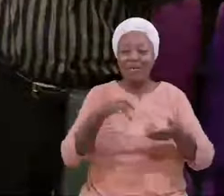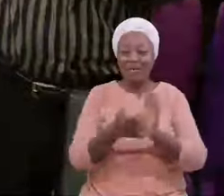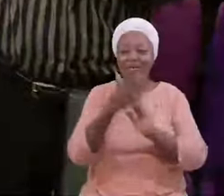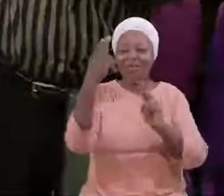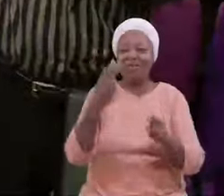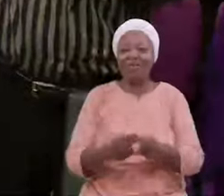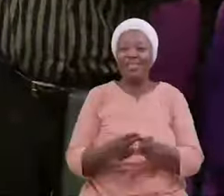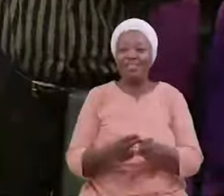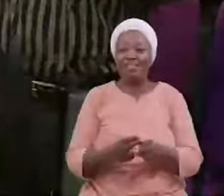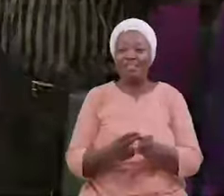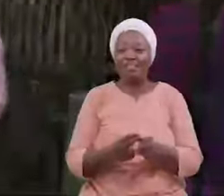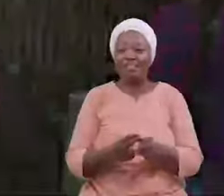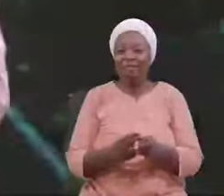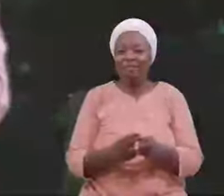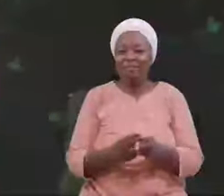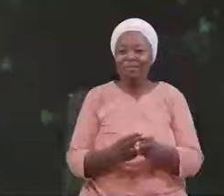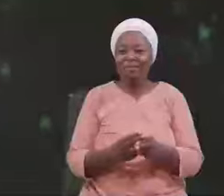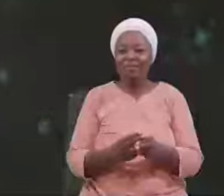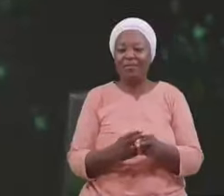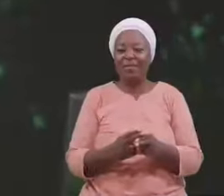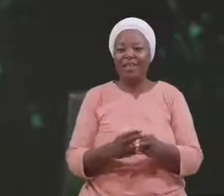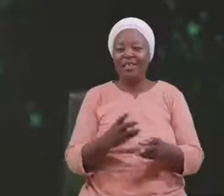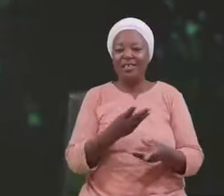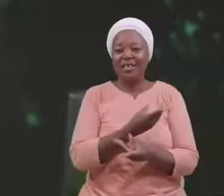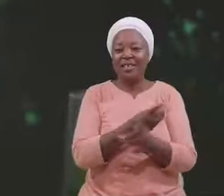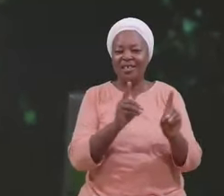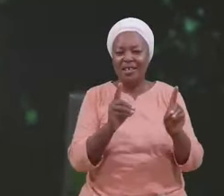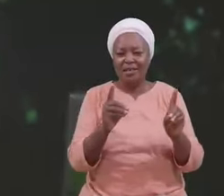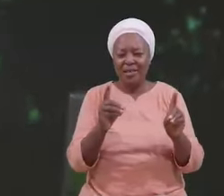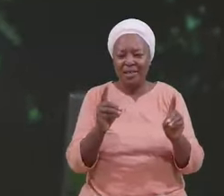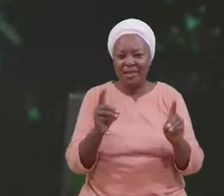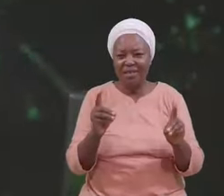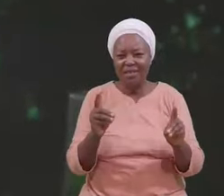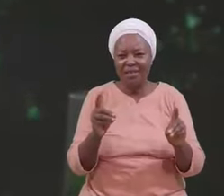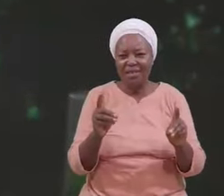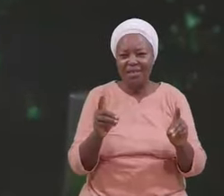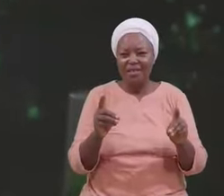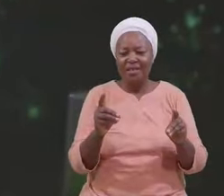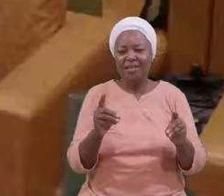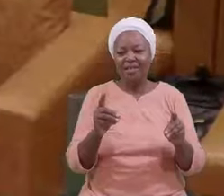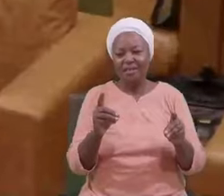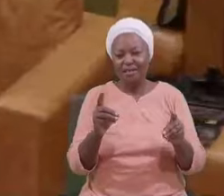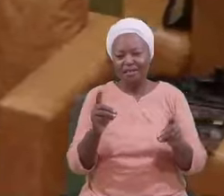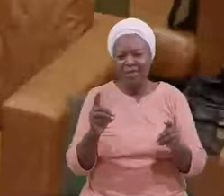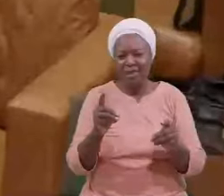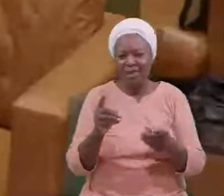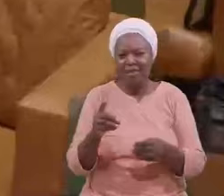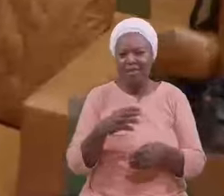guérison, la délivrance, la rédemption, la